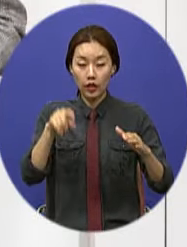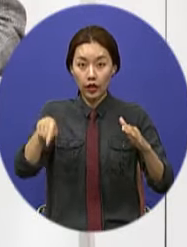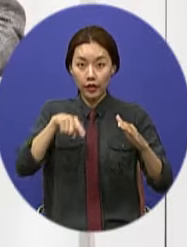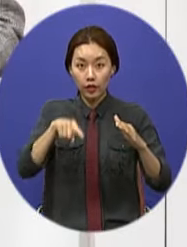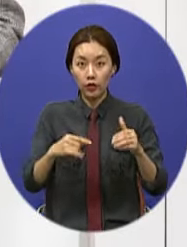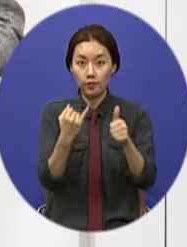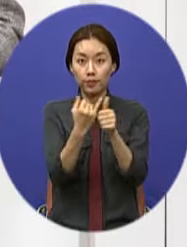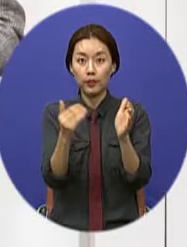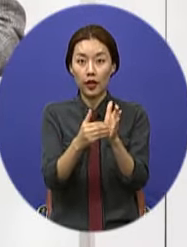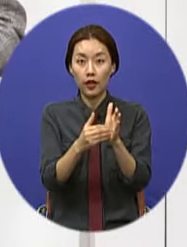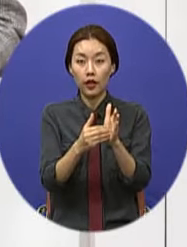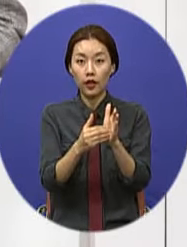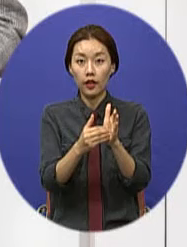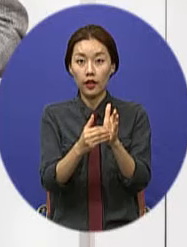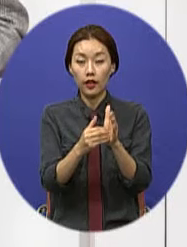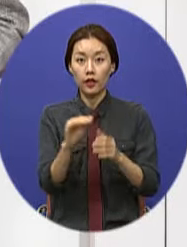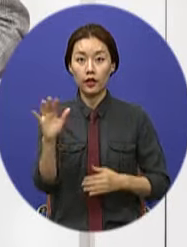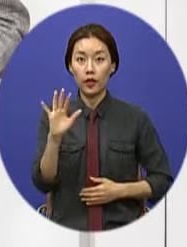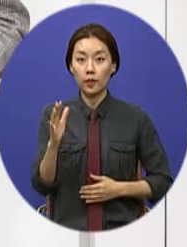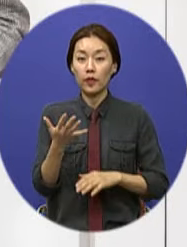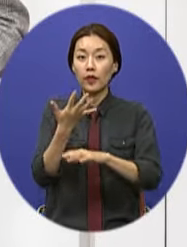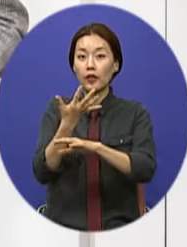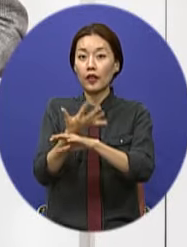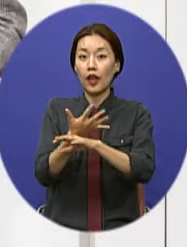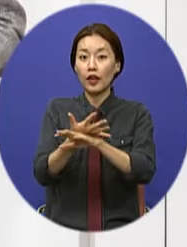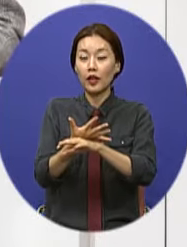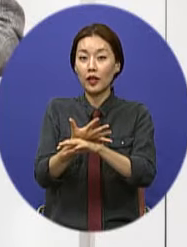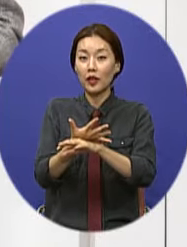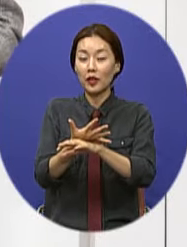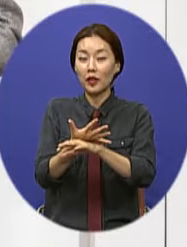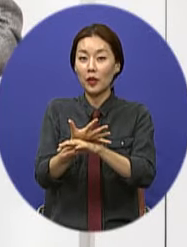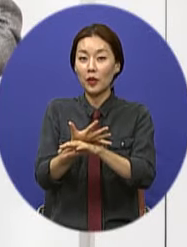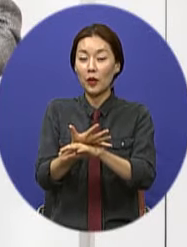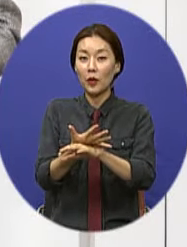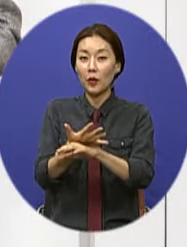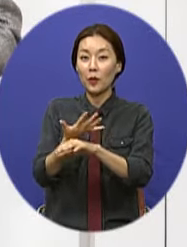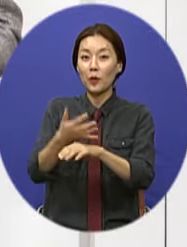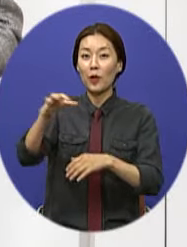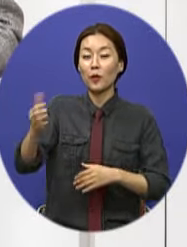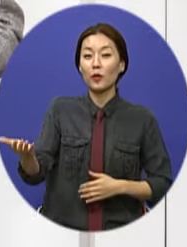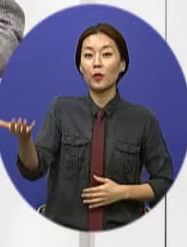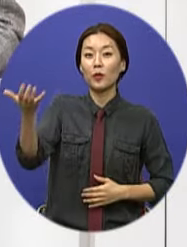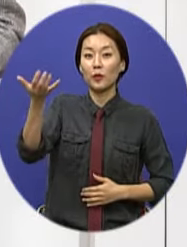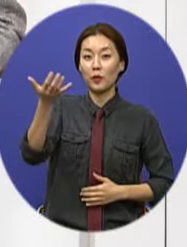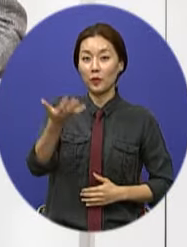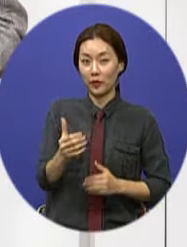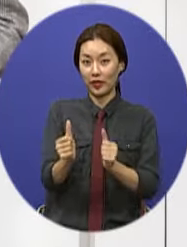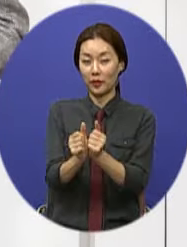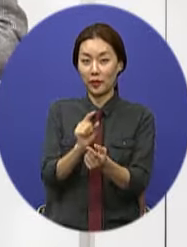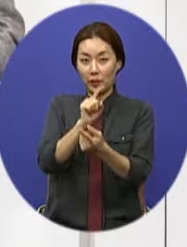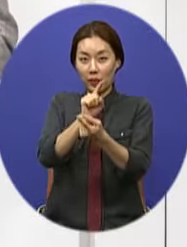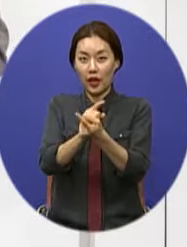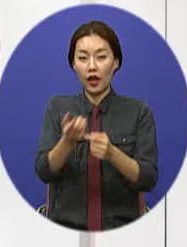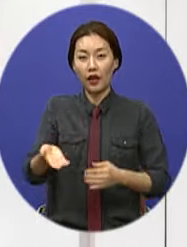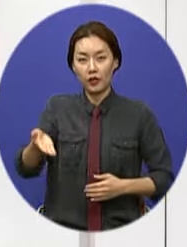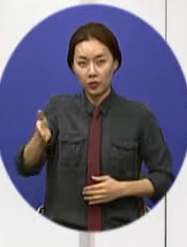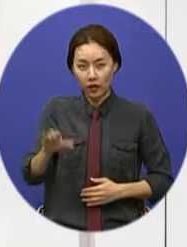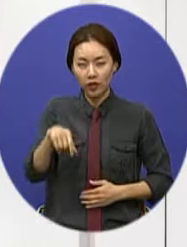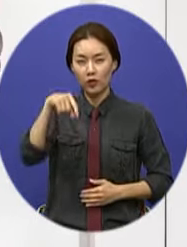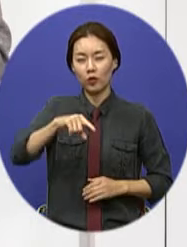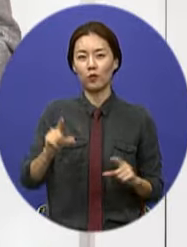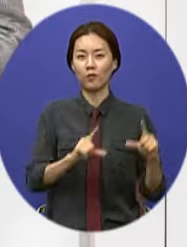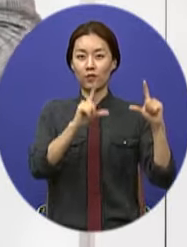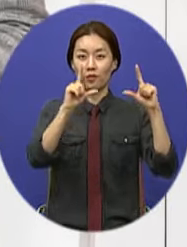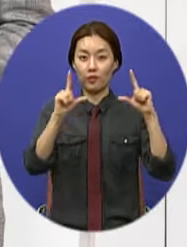갔어요? 딴 데서 온 사람한테 갔지요. 근데 살기는 여기서 살았어요. 아,